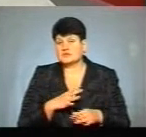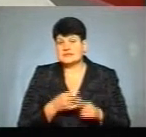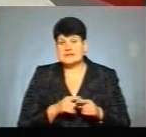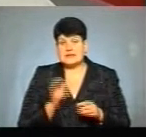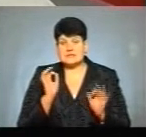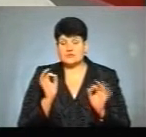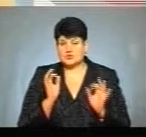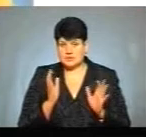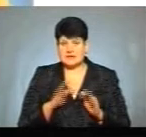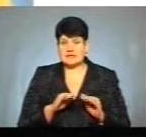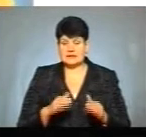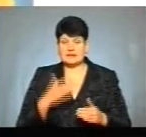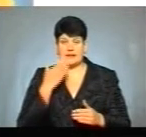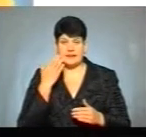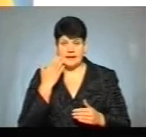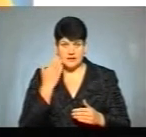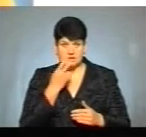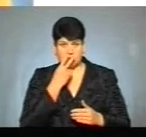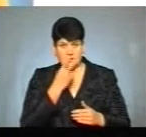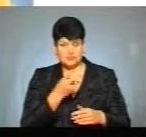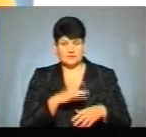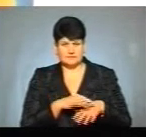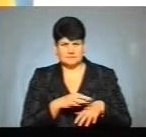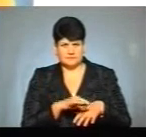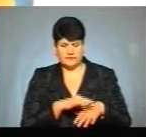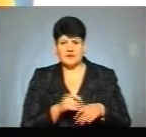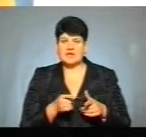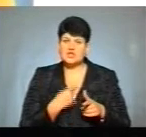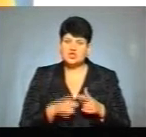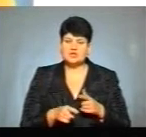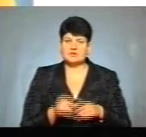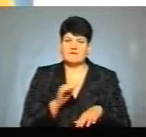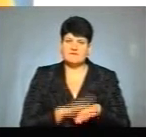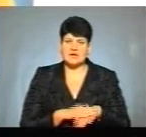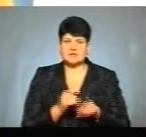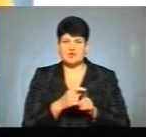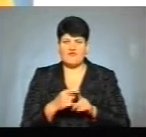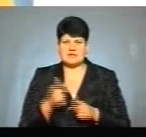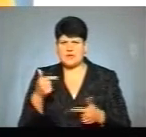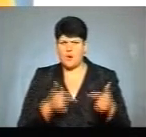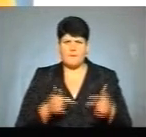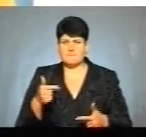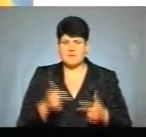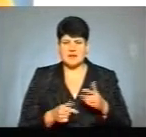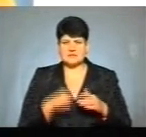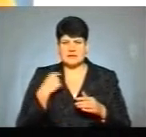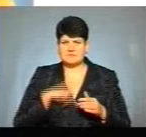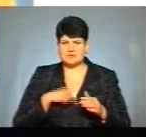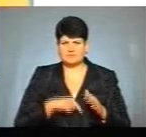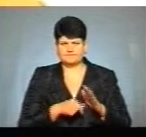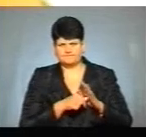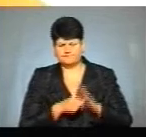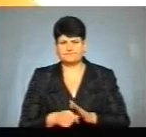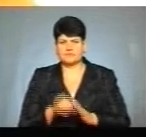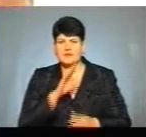але легше діти переживають факт фізичного насилля, ніж факт словесних образ і психологічного тиску на матір,